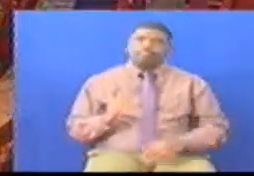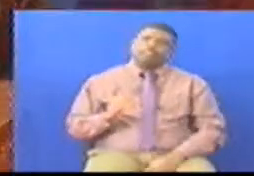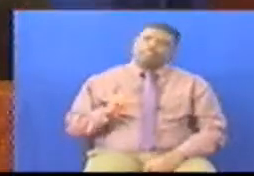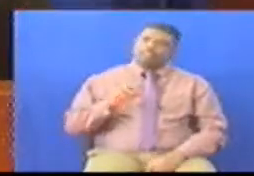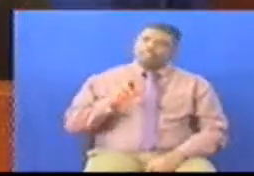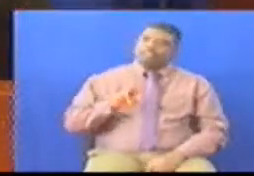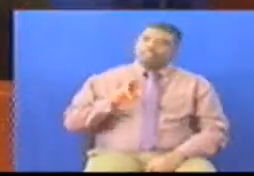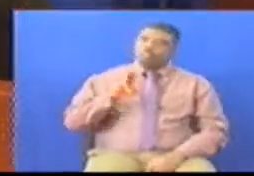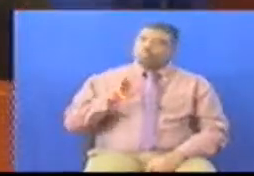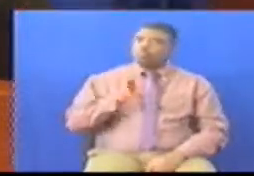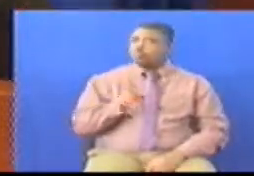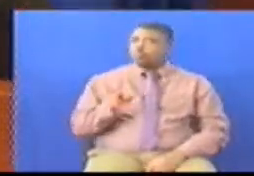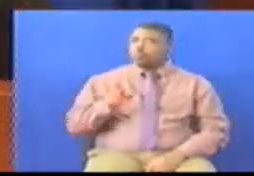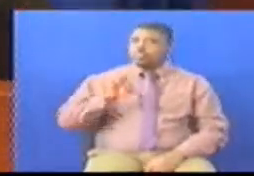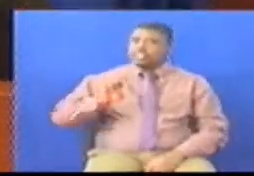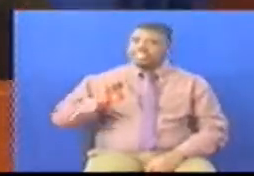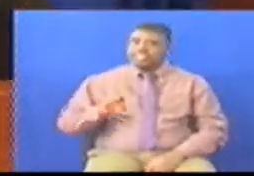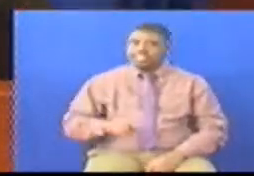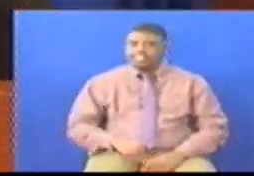Ruge.